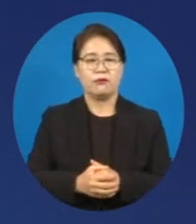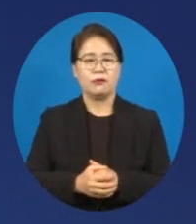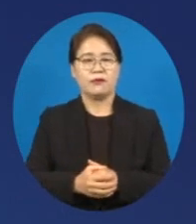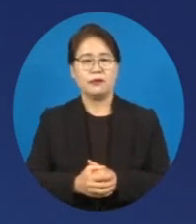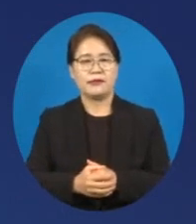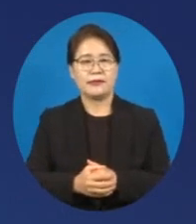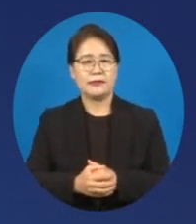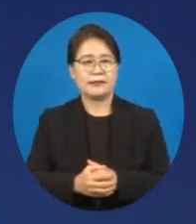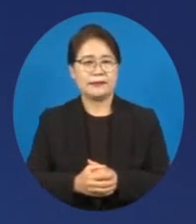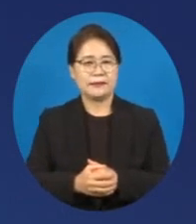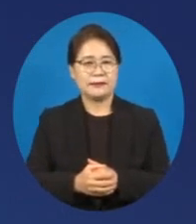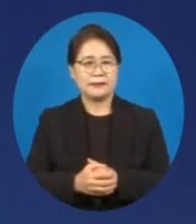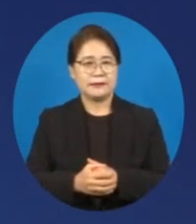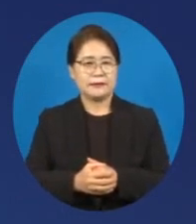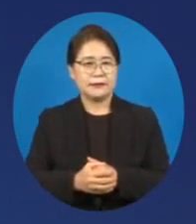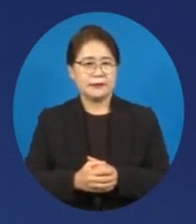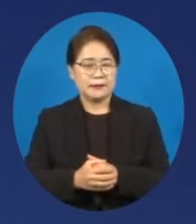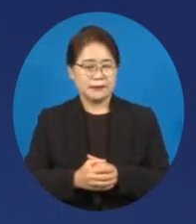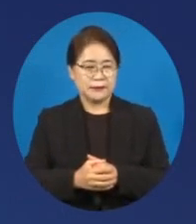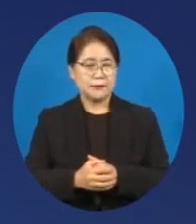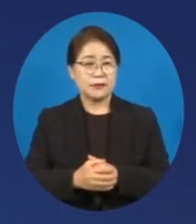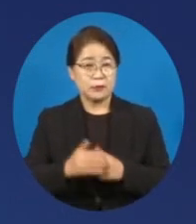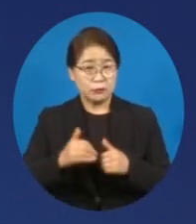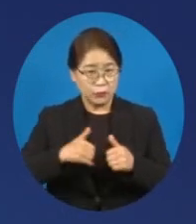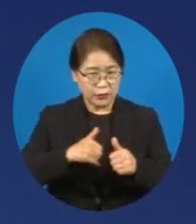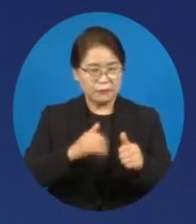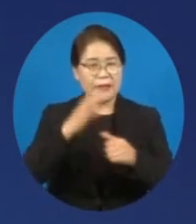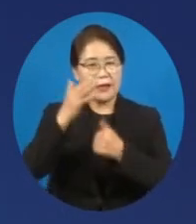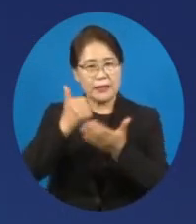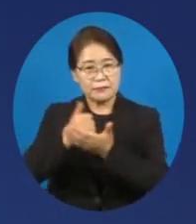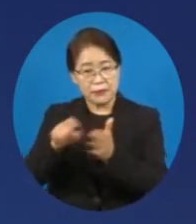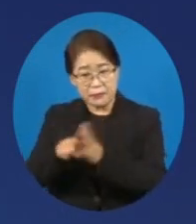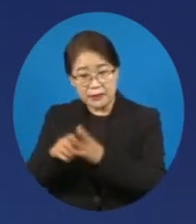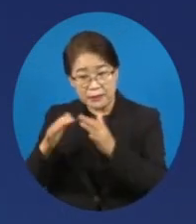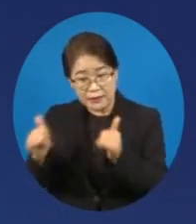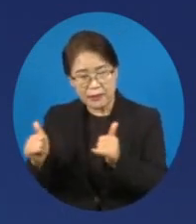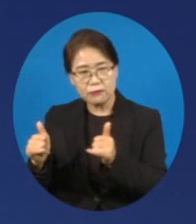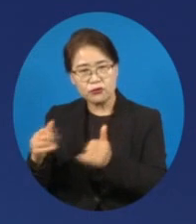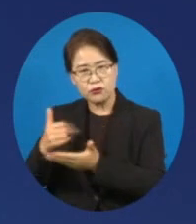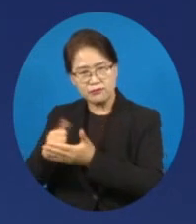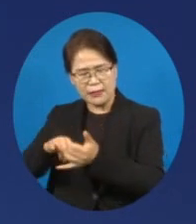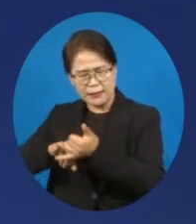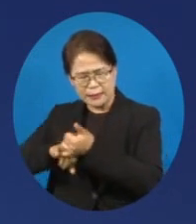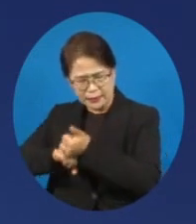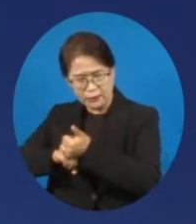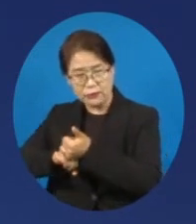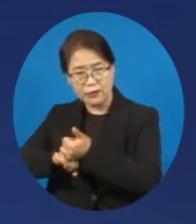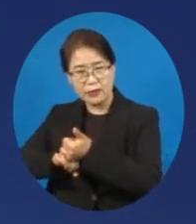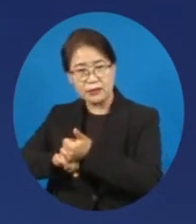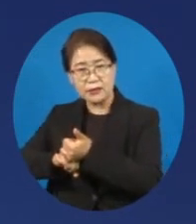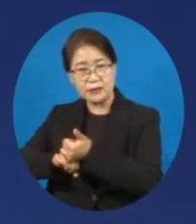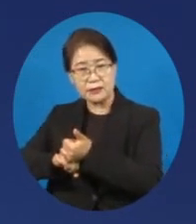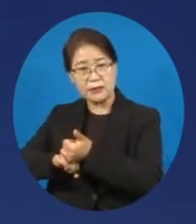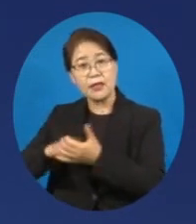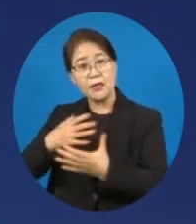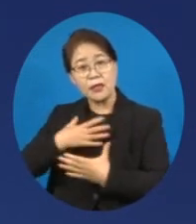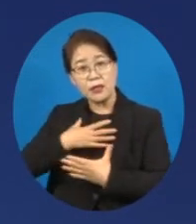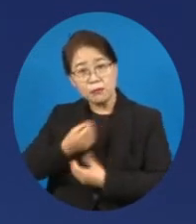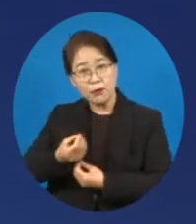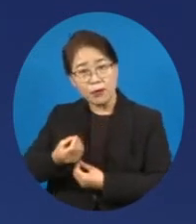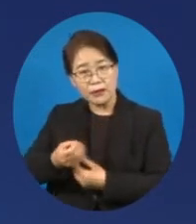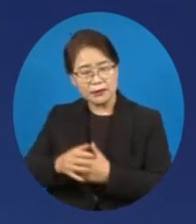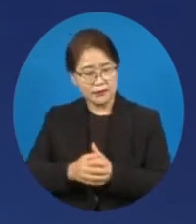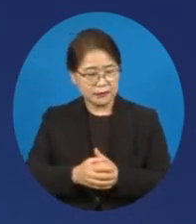세상의 보냄을 받은 하나님의 사람인 우리가 주님이 약속하신 그 평안을 세상